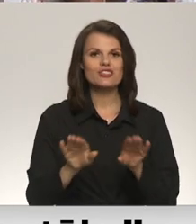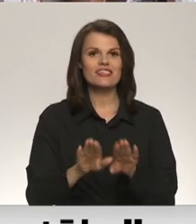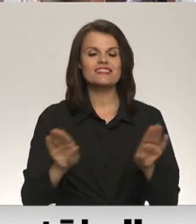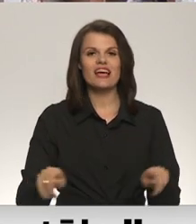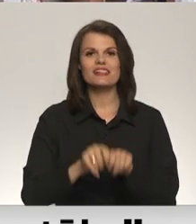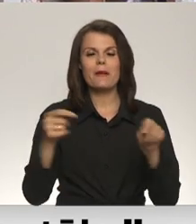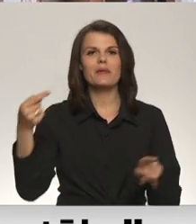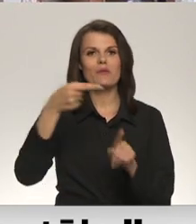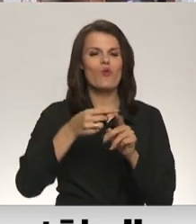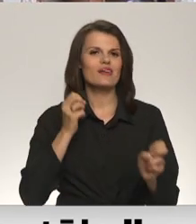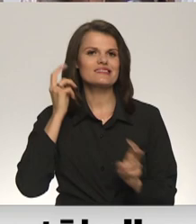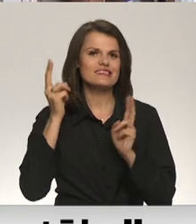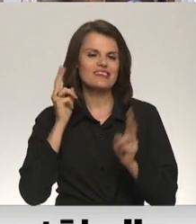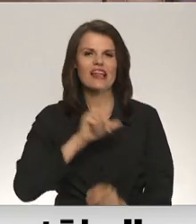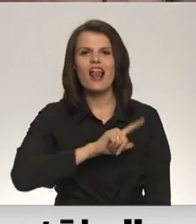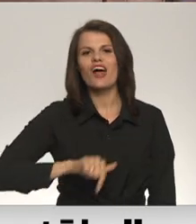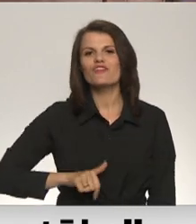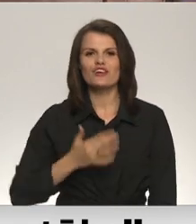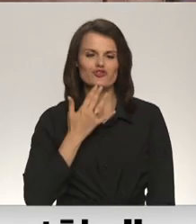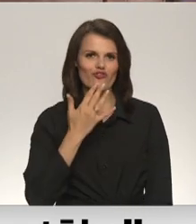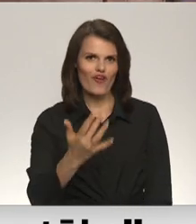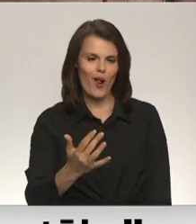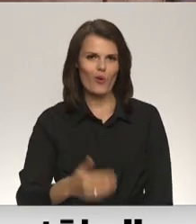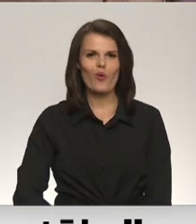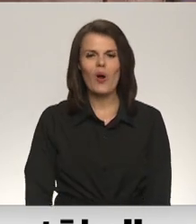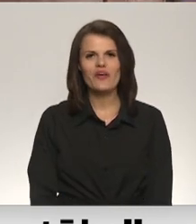pirmoreiz izskanēja latviešu valodā.